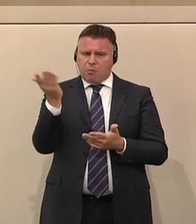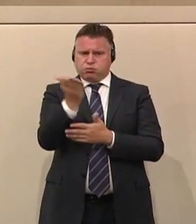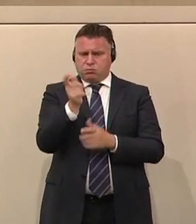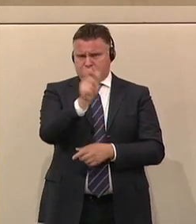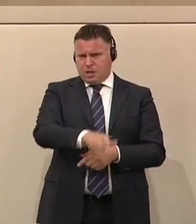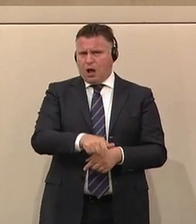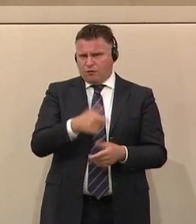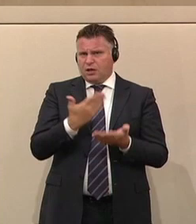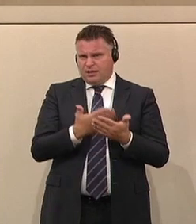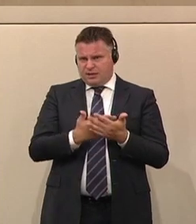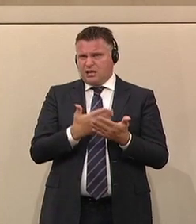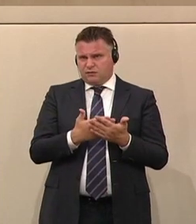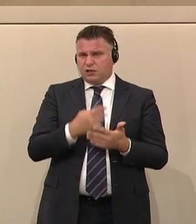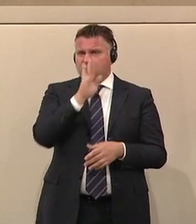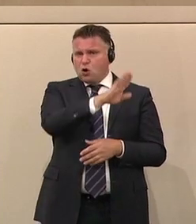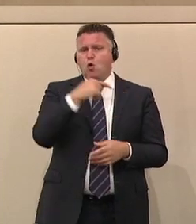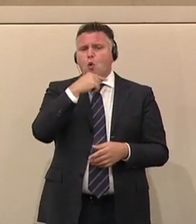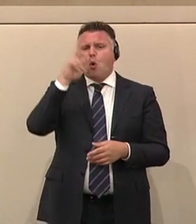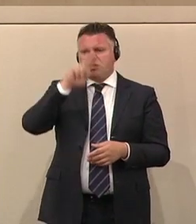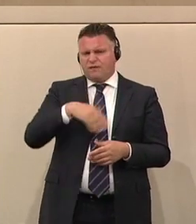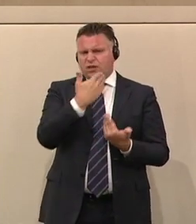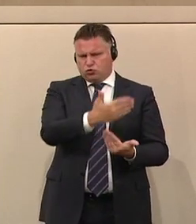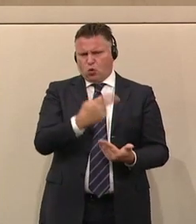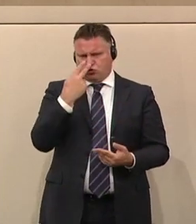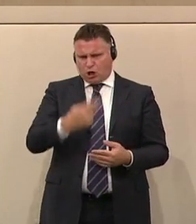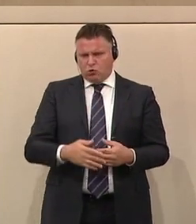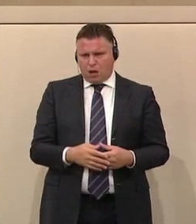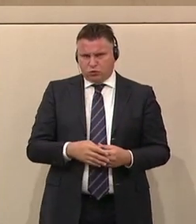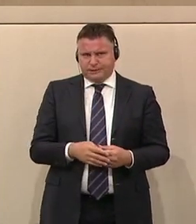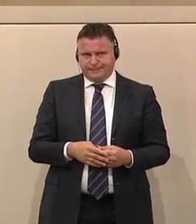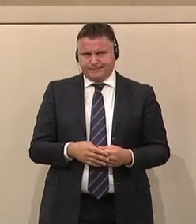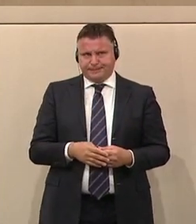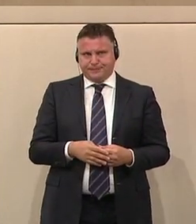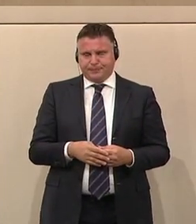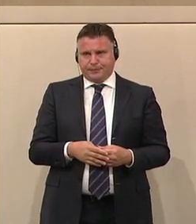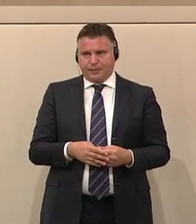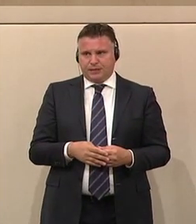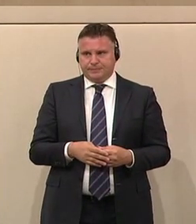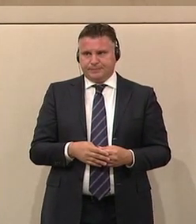wurde, meine Damen und Herren. So schaut's aus in Ihrem roten Wien.